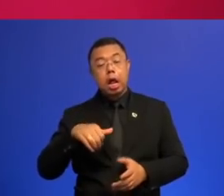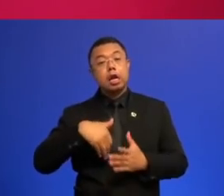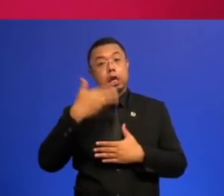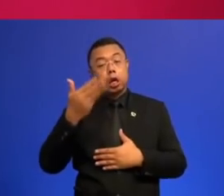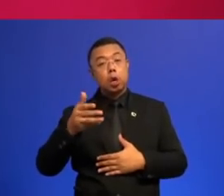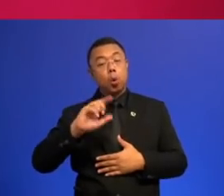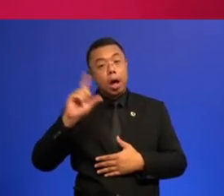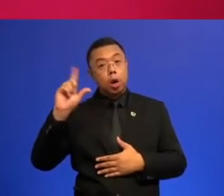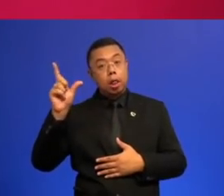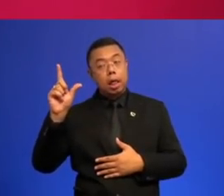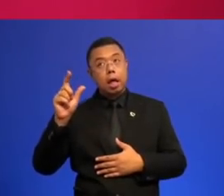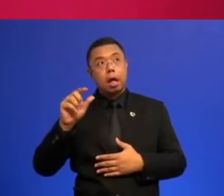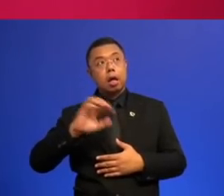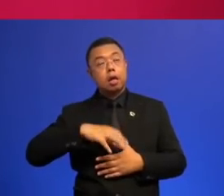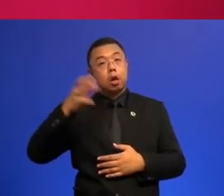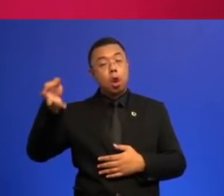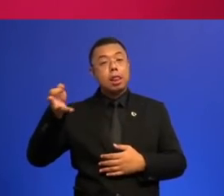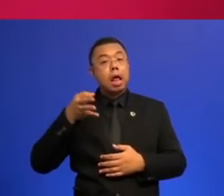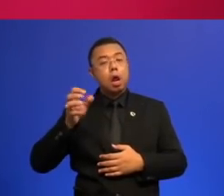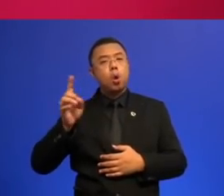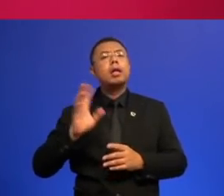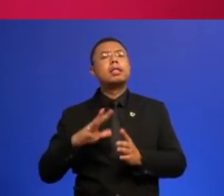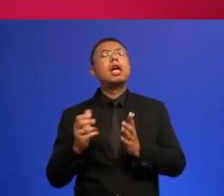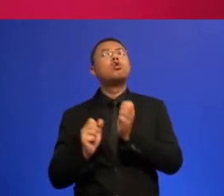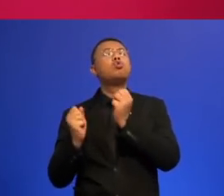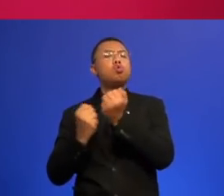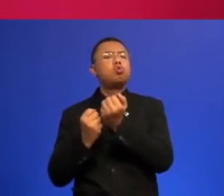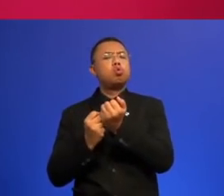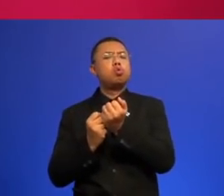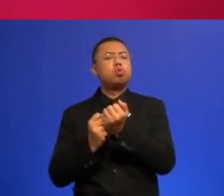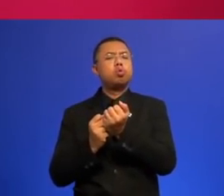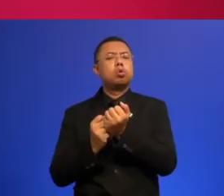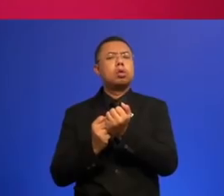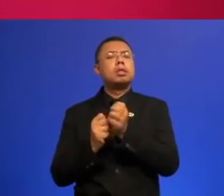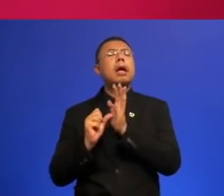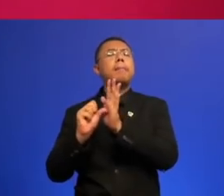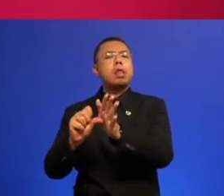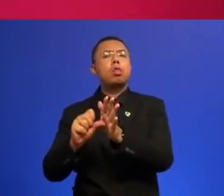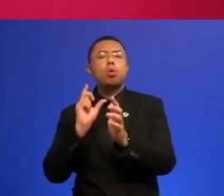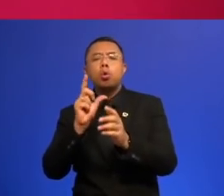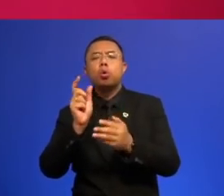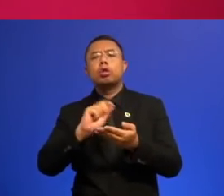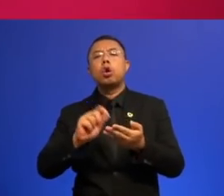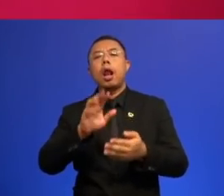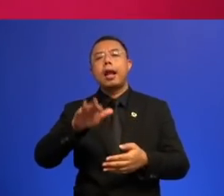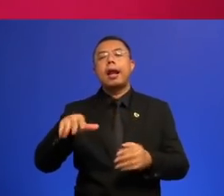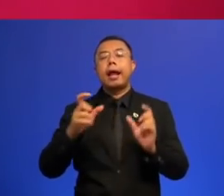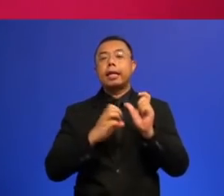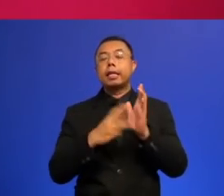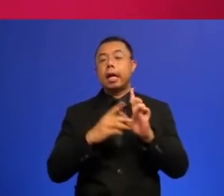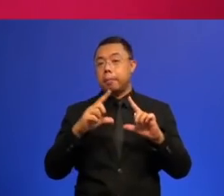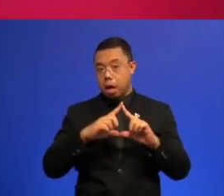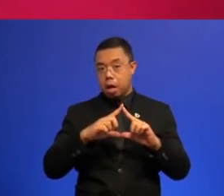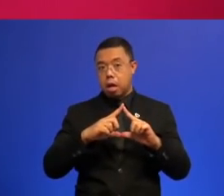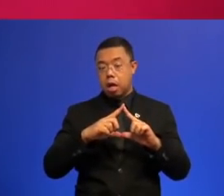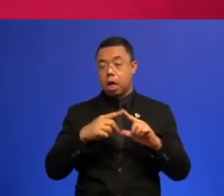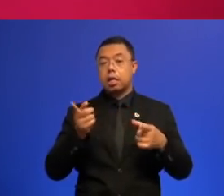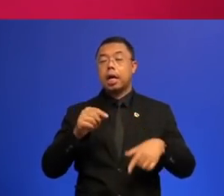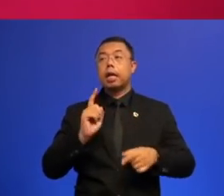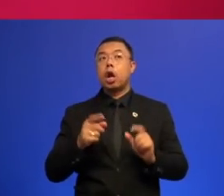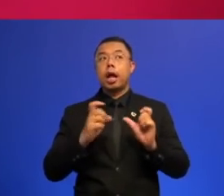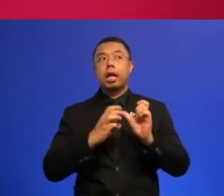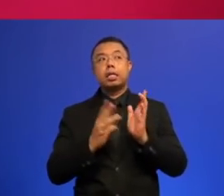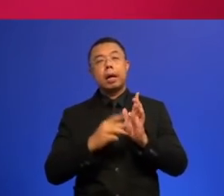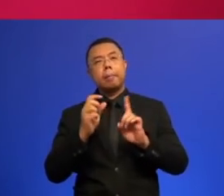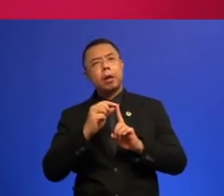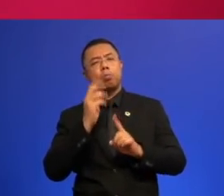kota. Yang saya sponsori juga, saya sponsori untuk menyekolahkan anak SMA. Jadi kalau SMP